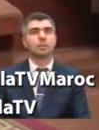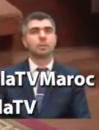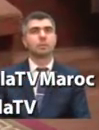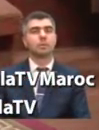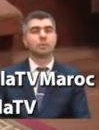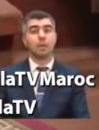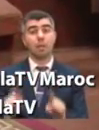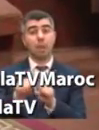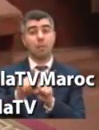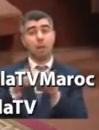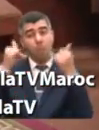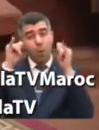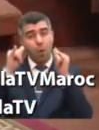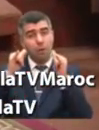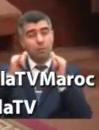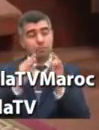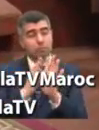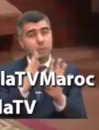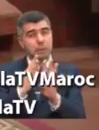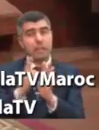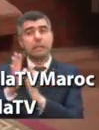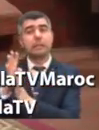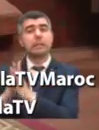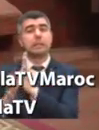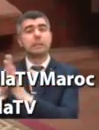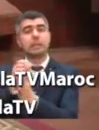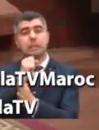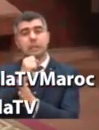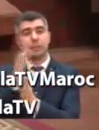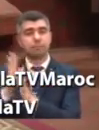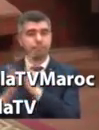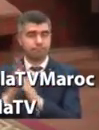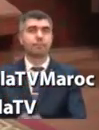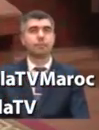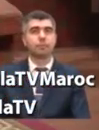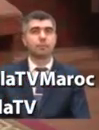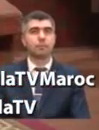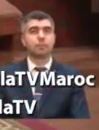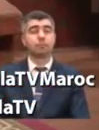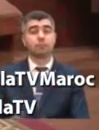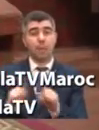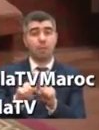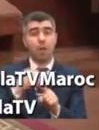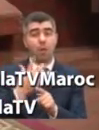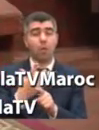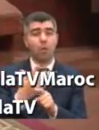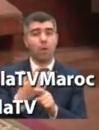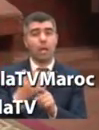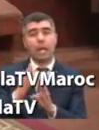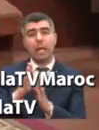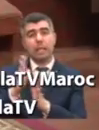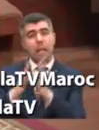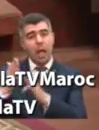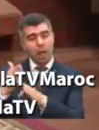الترحال الرعوي هو ظاهرة متواجدة منذ سنوات في بلادنا، وما كانش عندنا سابقا أي خطة للتعاطي يعني